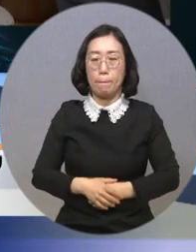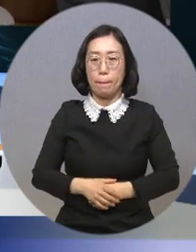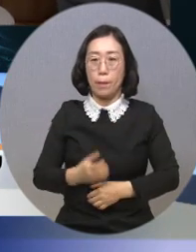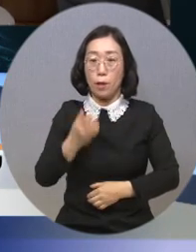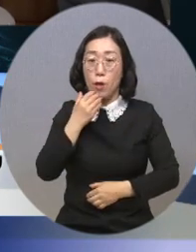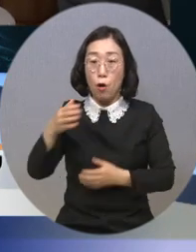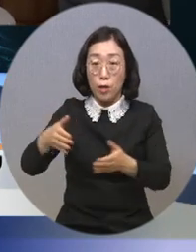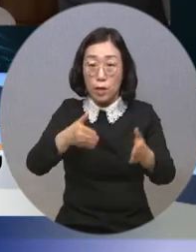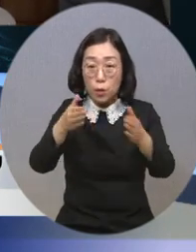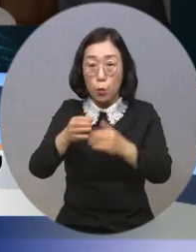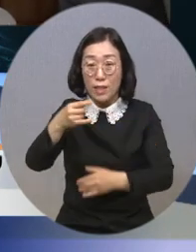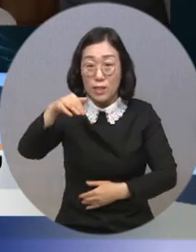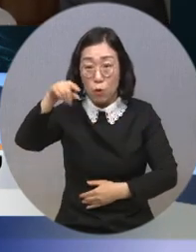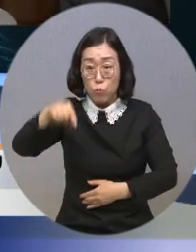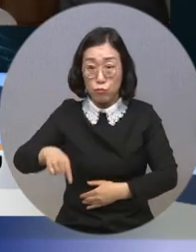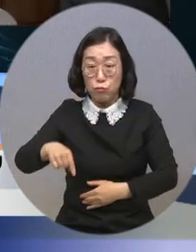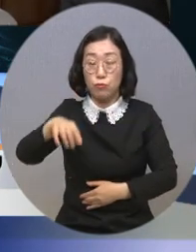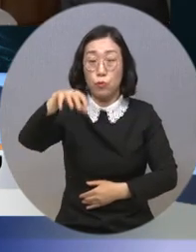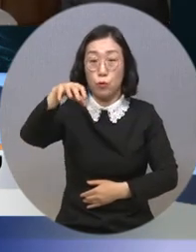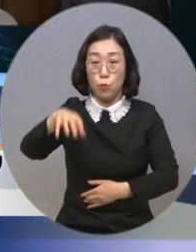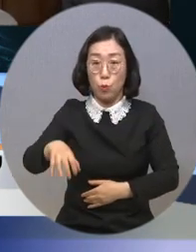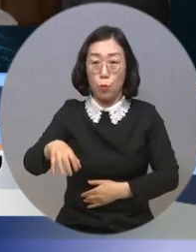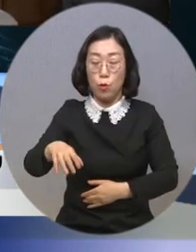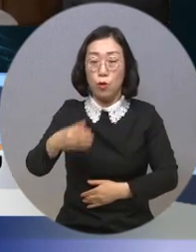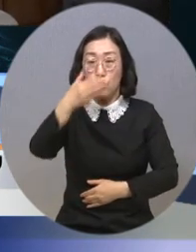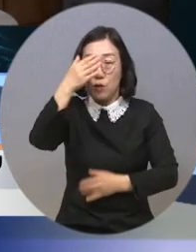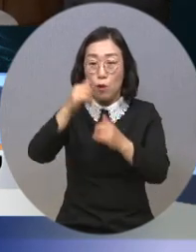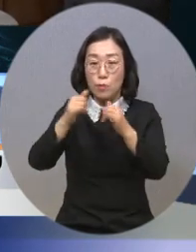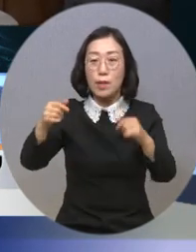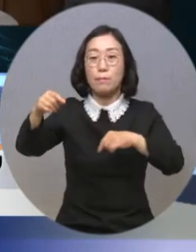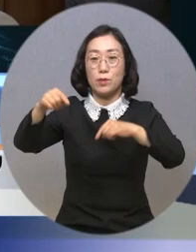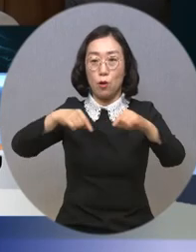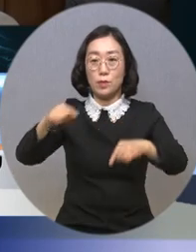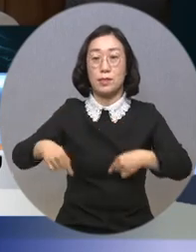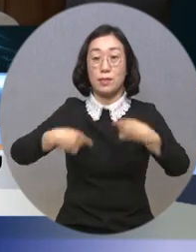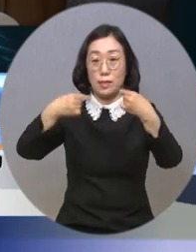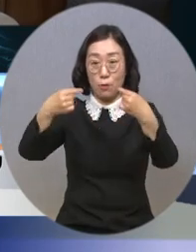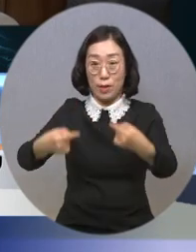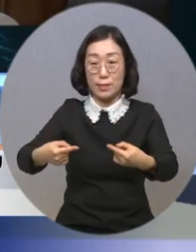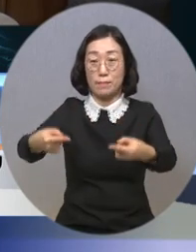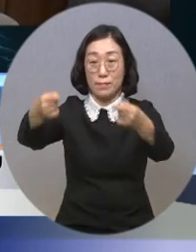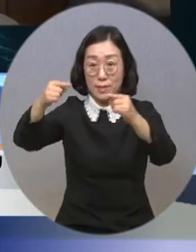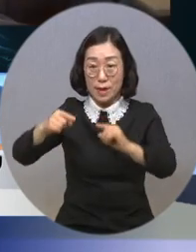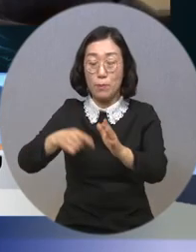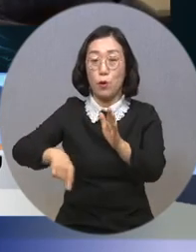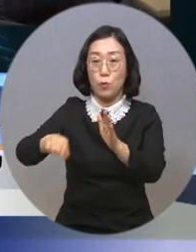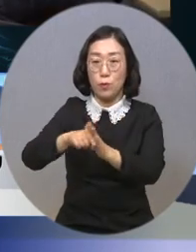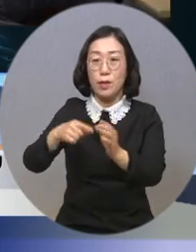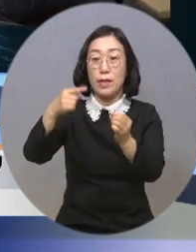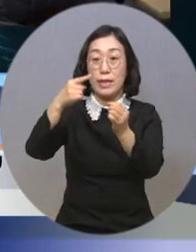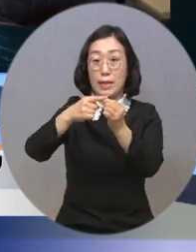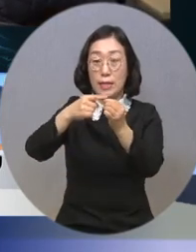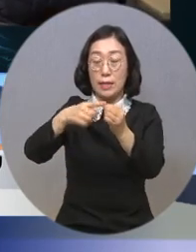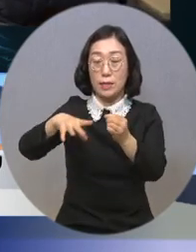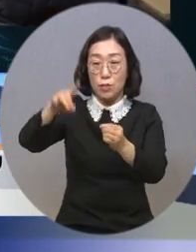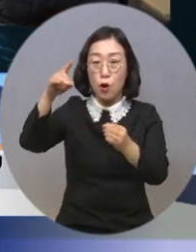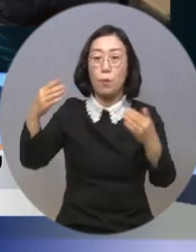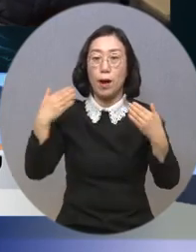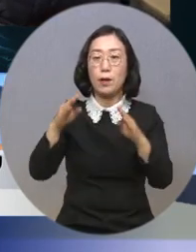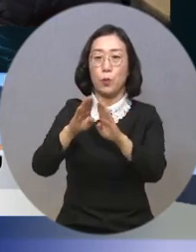경기도 의정부시가 청년들의 정치 관심과 참여도를 높이기 위한 제1기 청년 정치 학교를